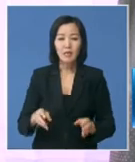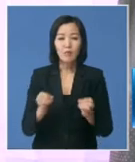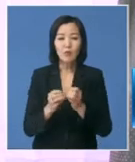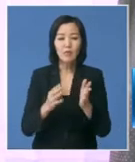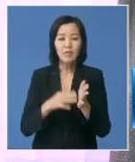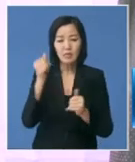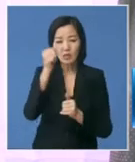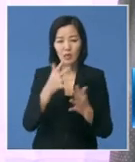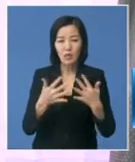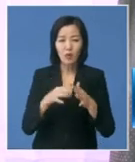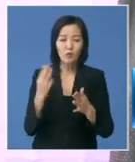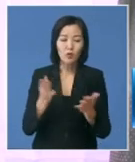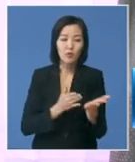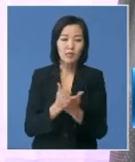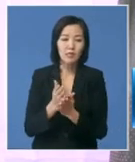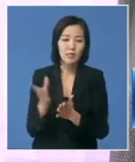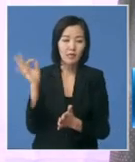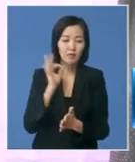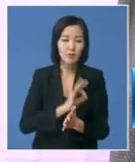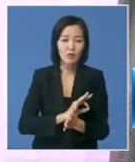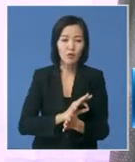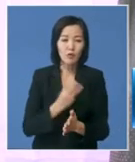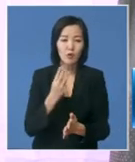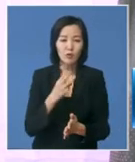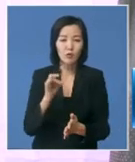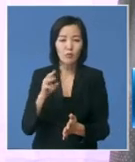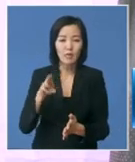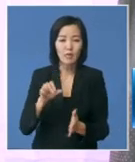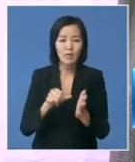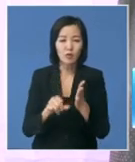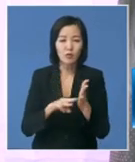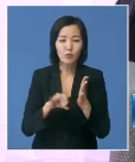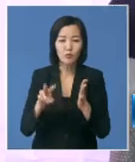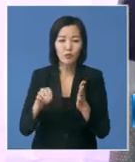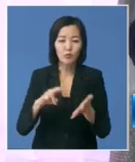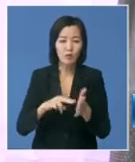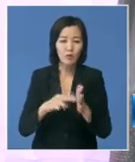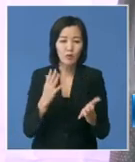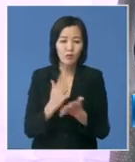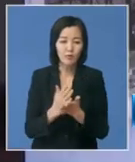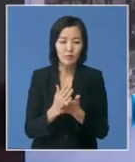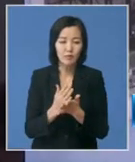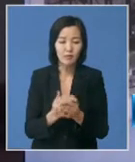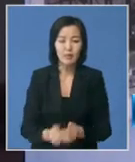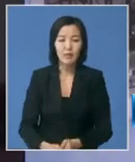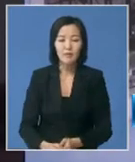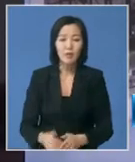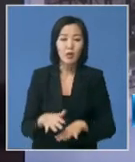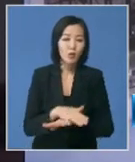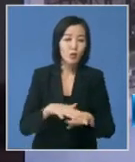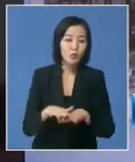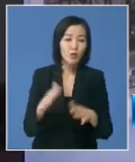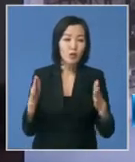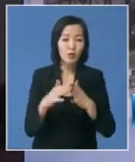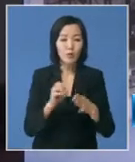2018 жылы ауыл шаруашылық саласындағы табыс көлемі 3 миллиард 600 миллион теңге болады деп жоспарлап отырмыз. Тұрғындарды